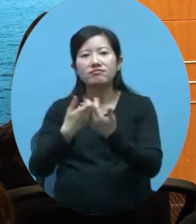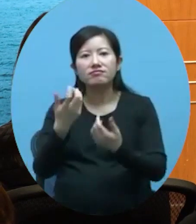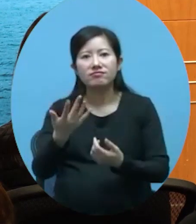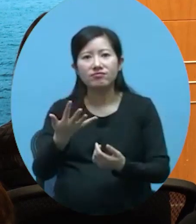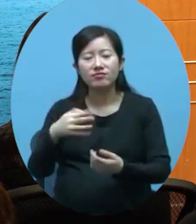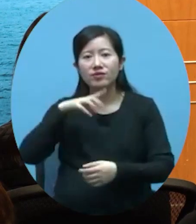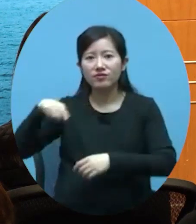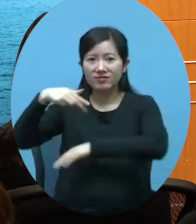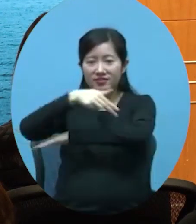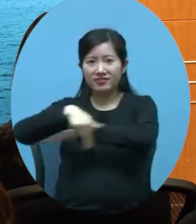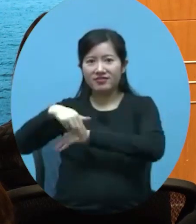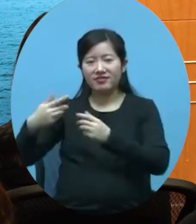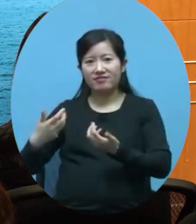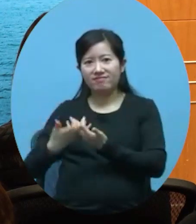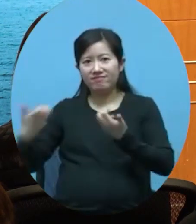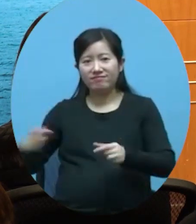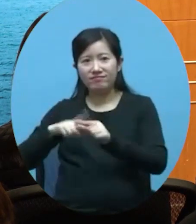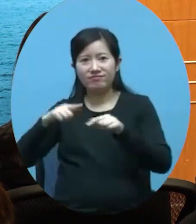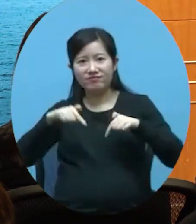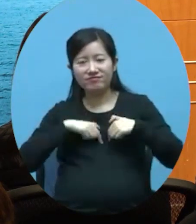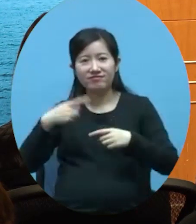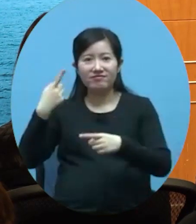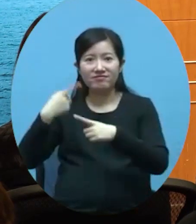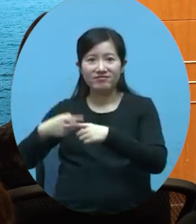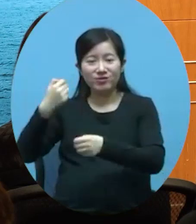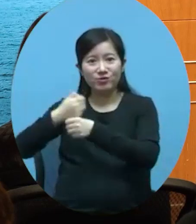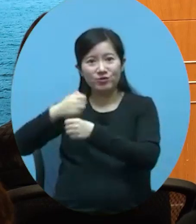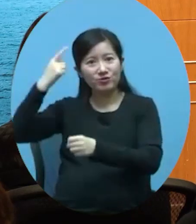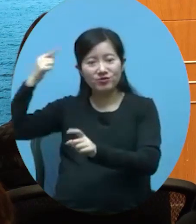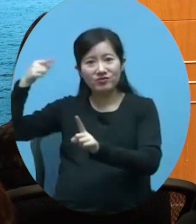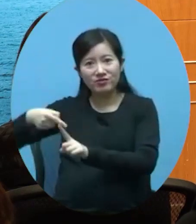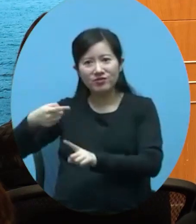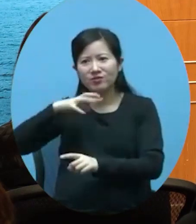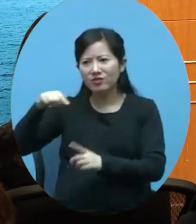成效呢如果有這麼多人是有違規的話那還有昨天又說到